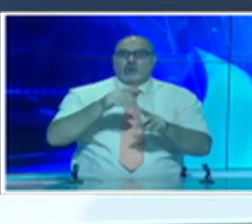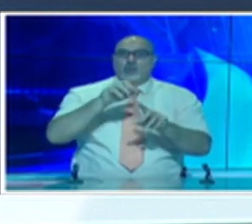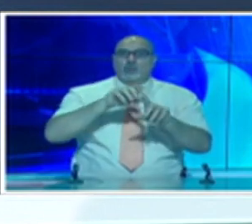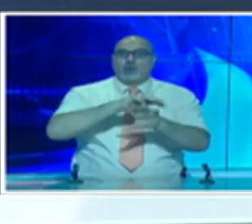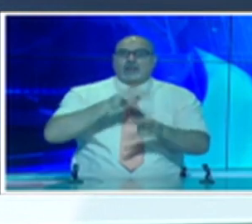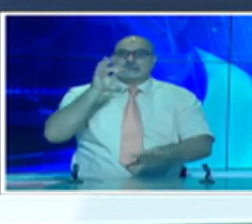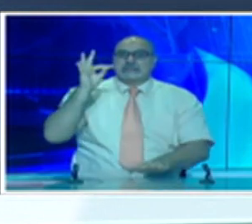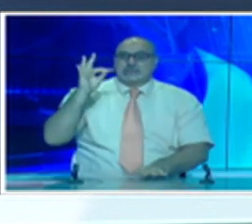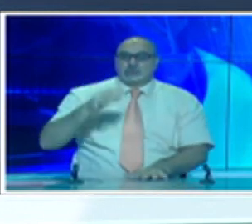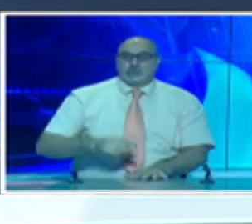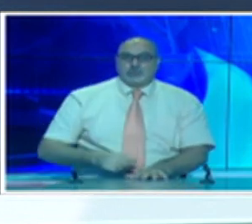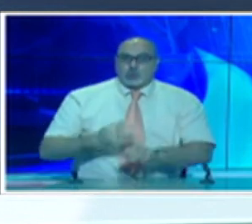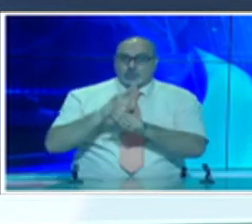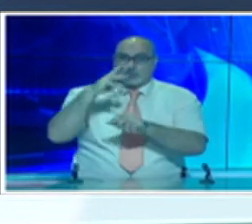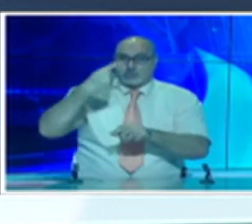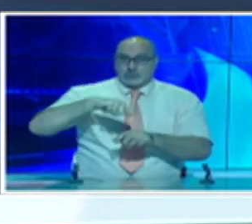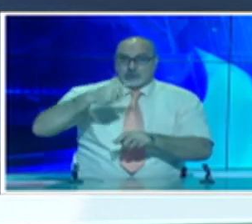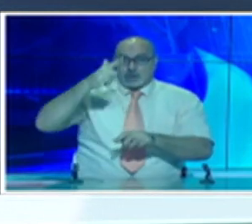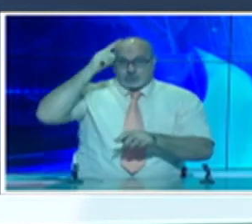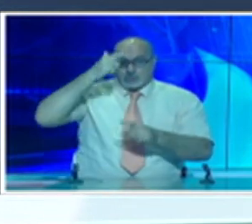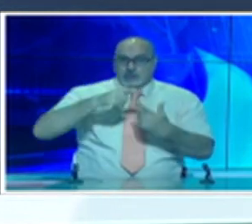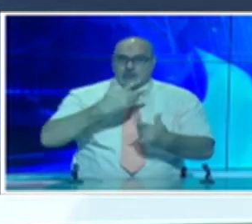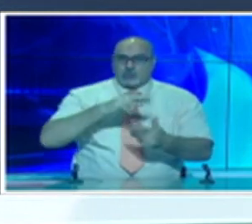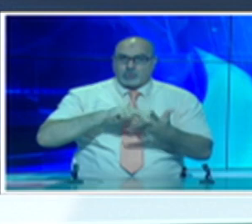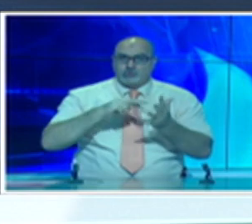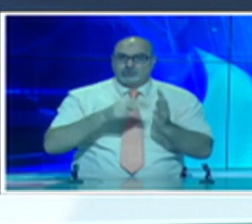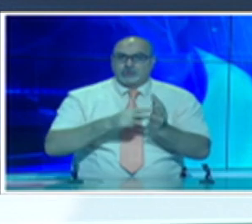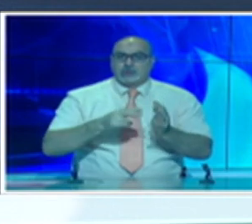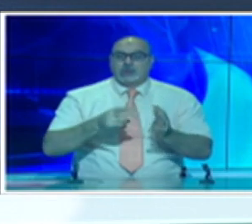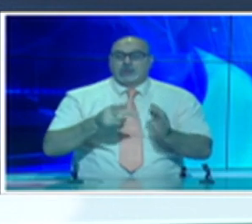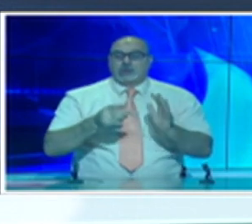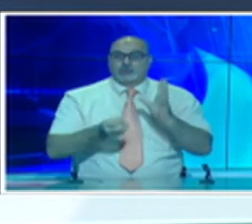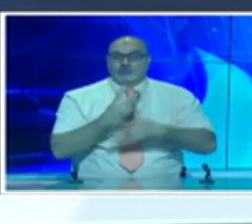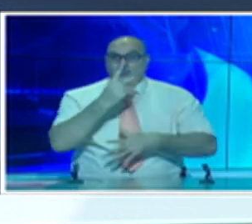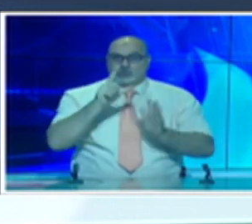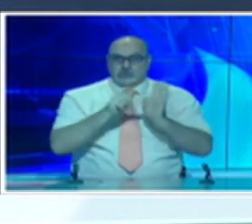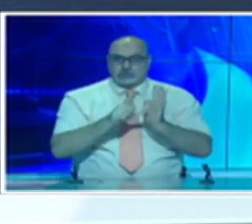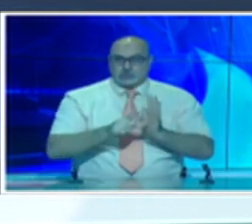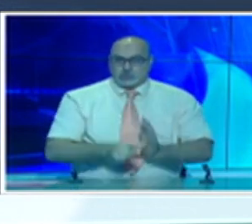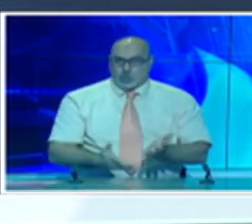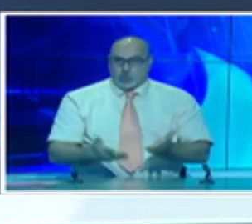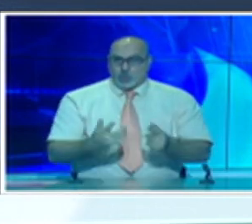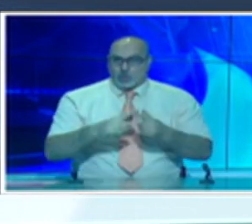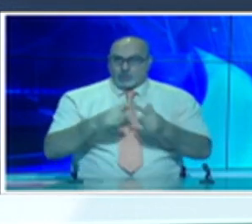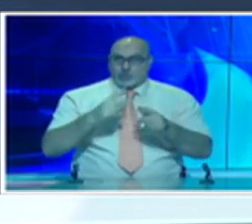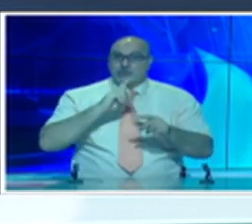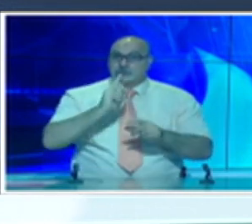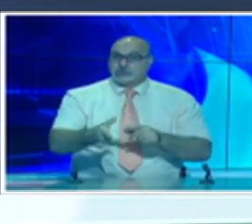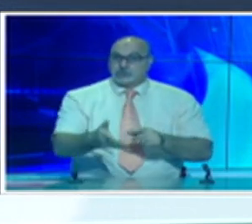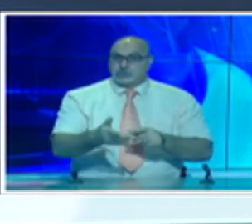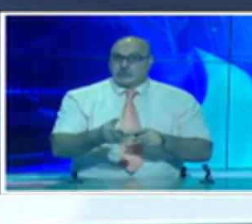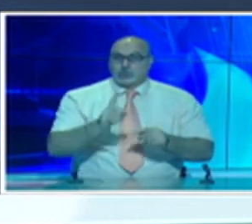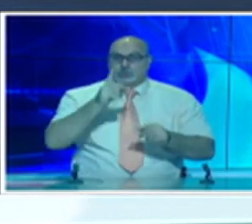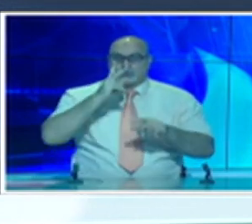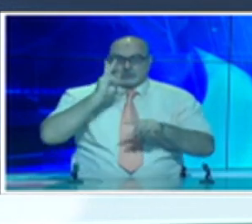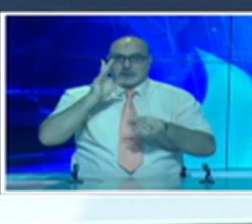مشروع التعديل الدستوري يكفل للمجتمع المدني المشاركة الفعلية في صنع القرارات.